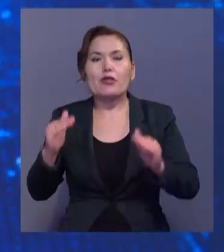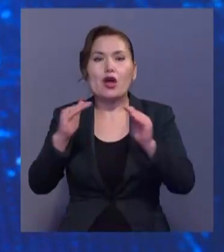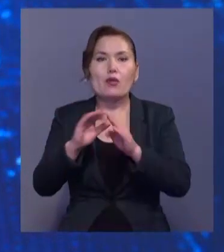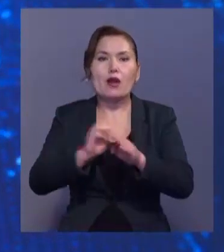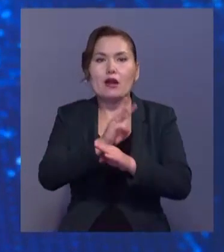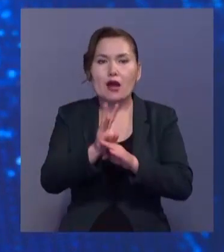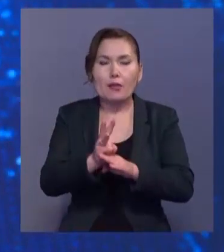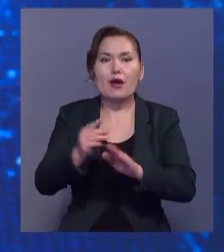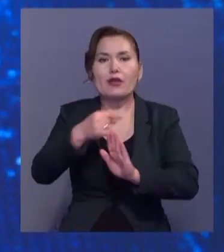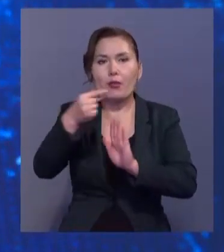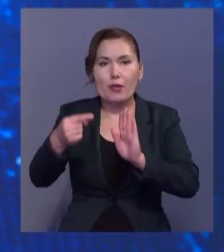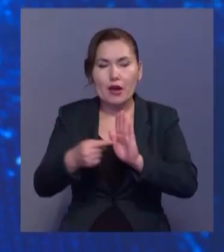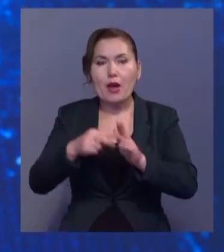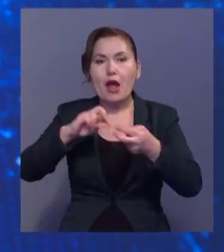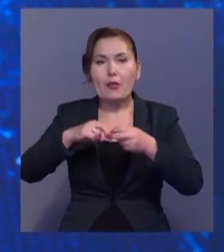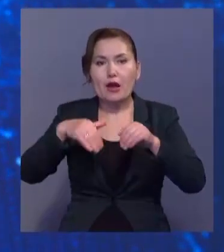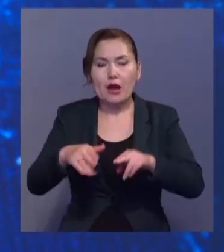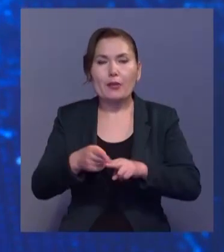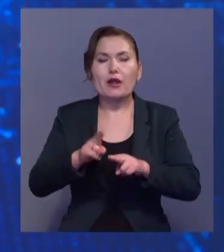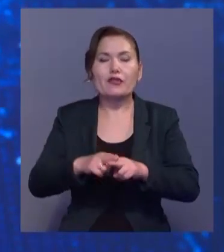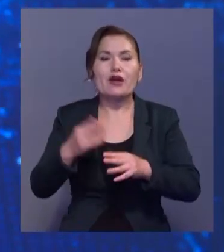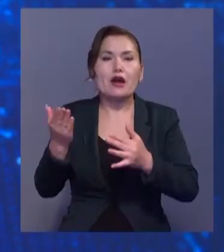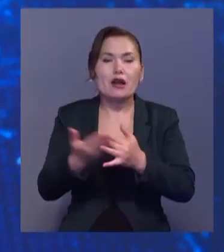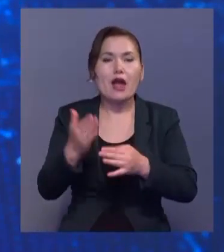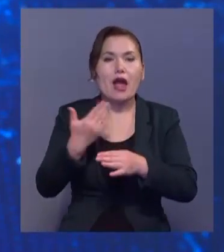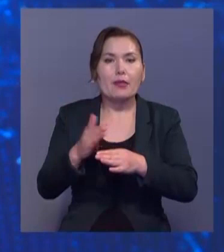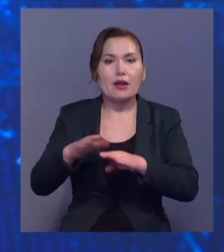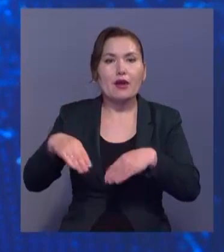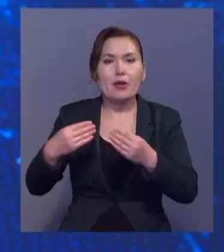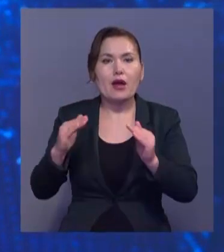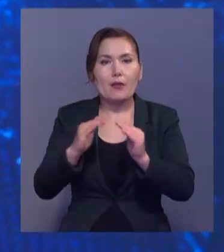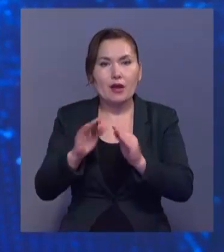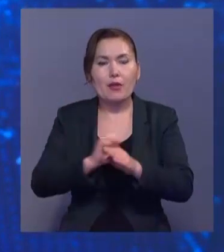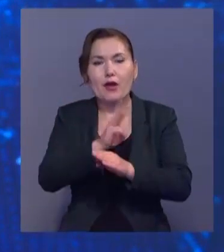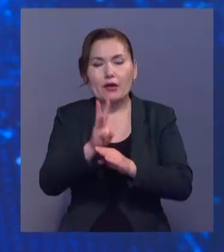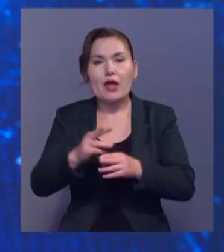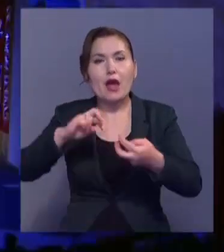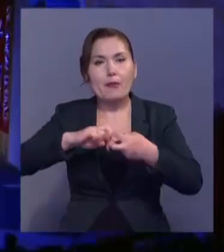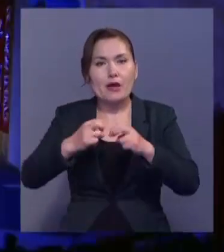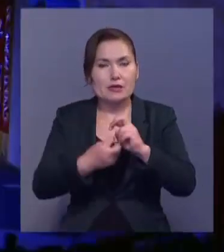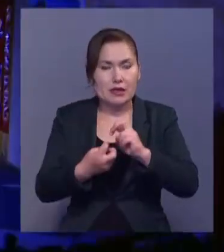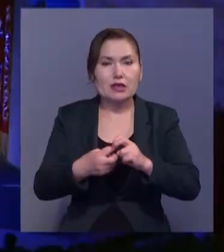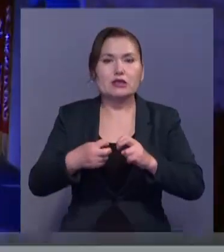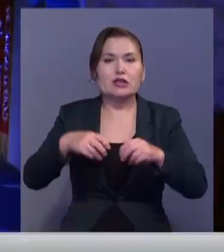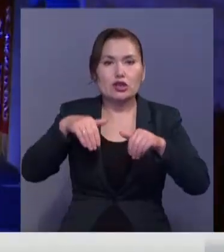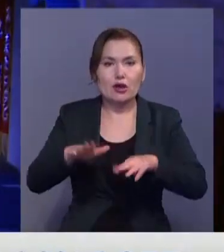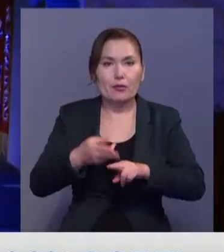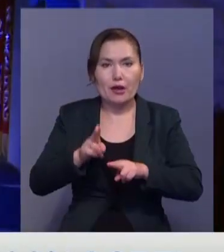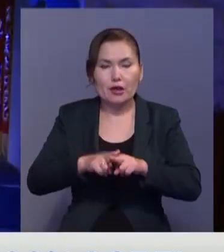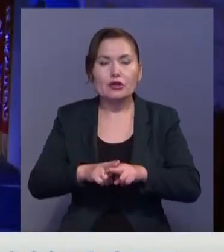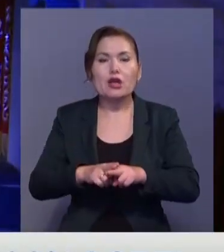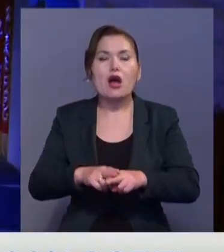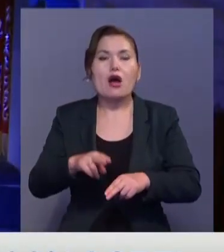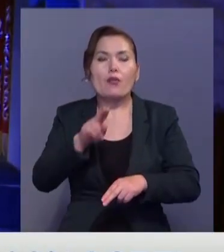мәселесін шешу мақсатында жеңілдетілген ипотекалық несие арқылы баспана беру мәселесі де қаралмақ. Алға қойған мақсаттарға